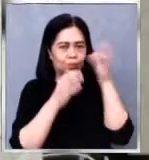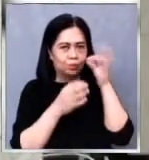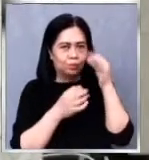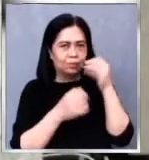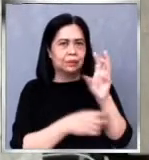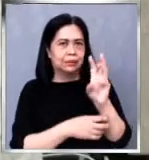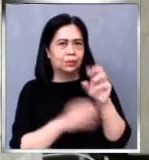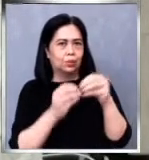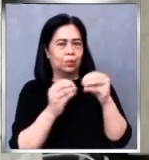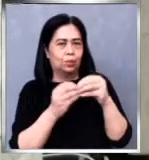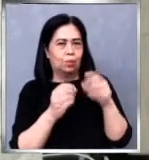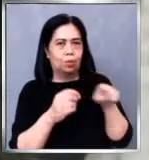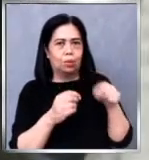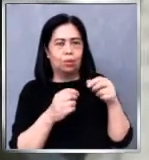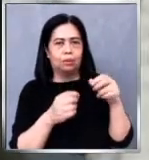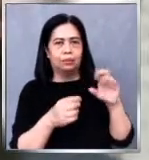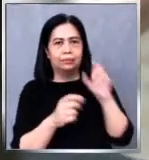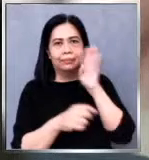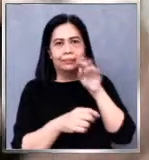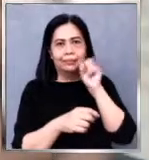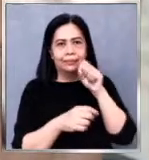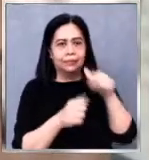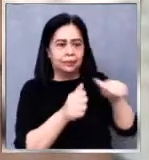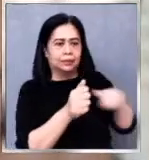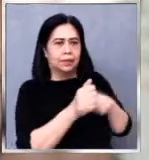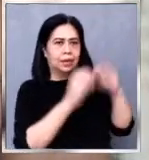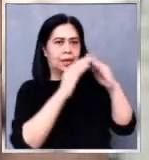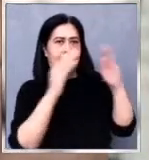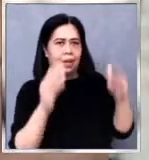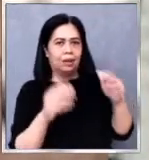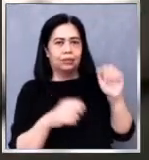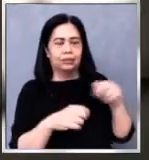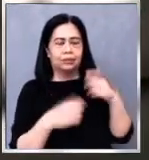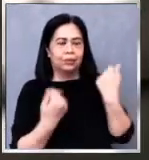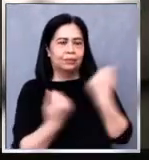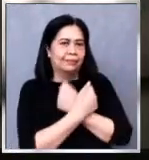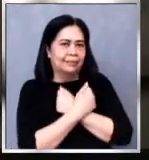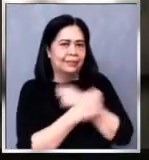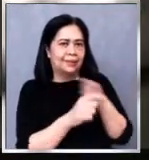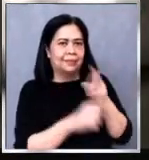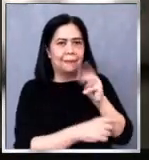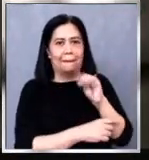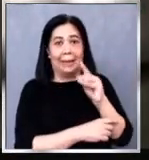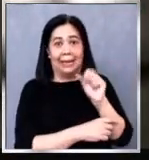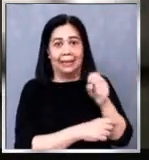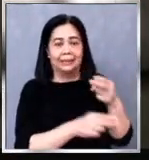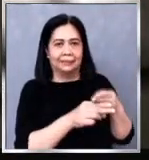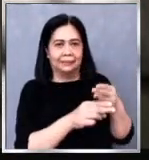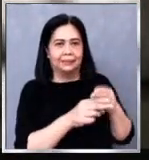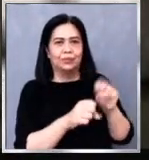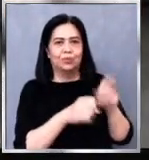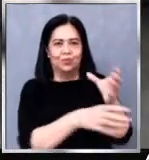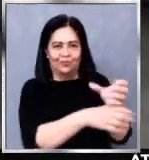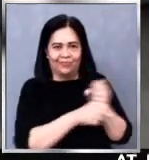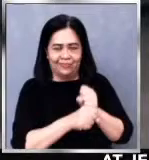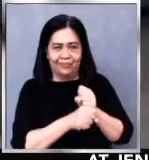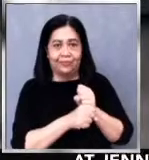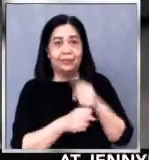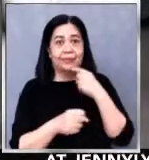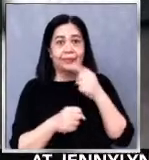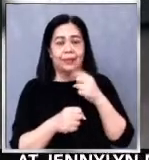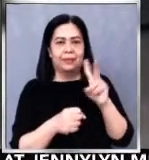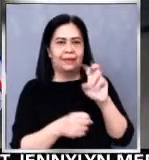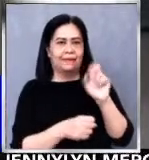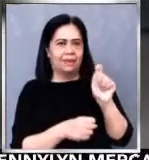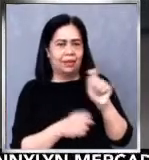ng bahay ng kanilang kaibigan. Tila na in love at first sight daw sila kay Midas, kaya kinukup nila ito. Ayon sa veterinaryo, wala namang epekto